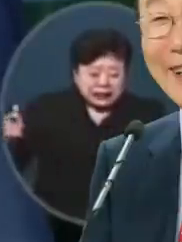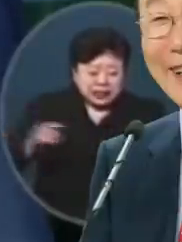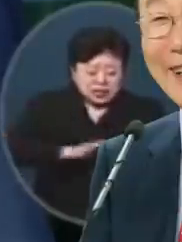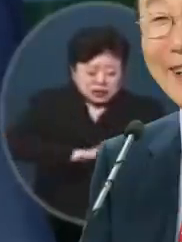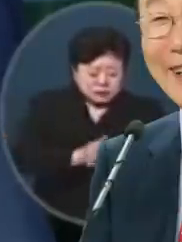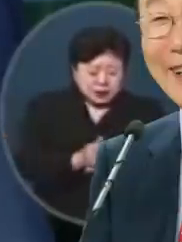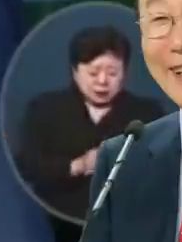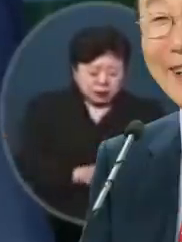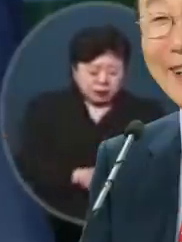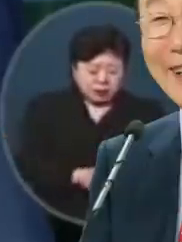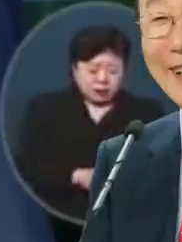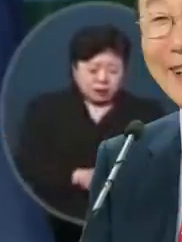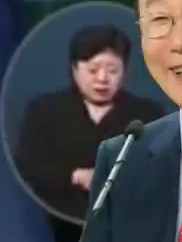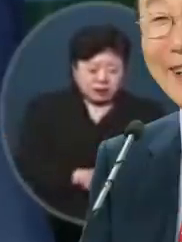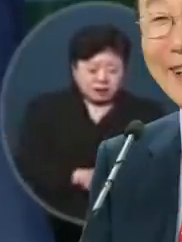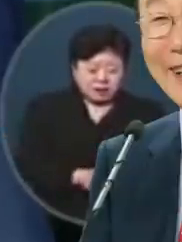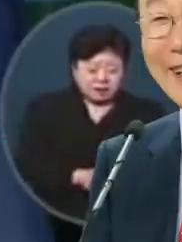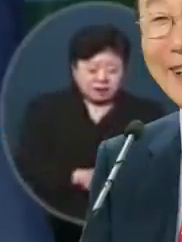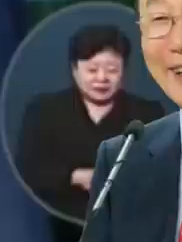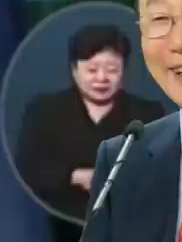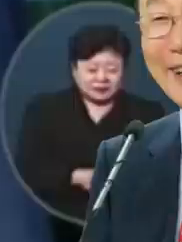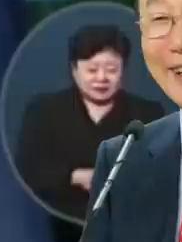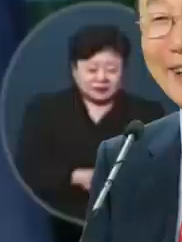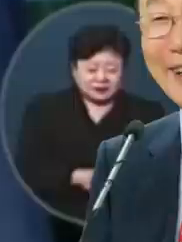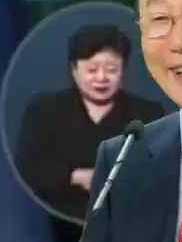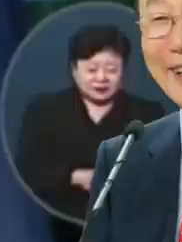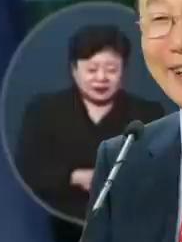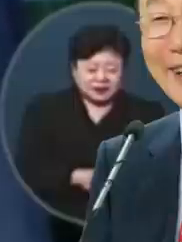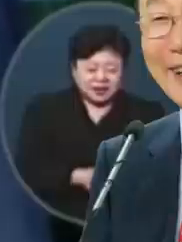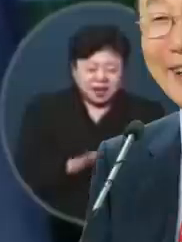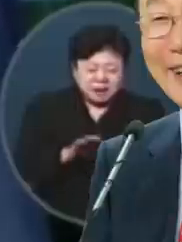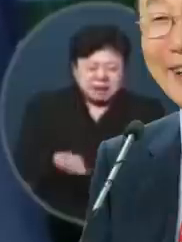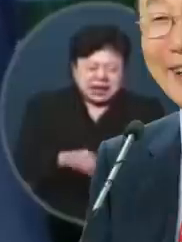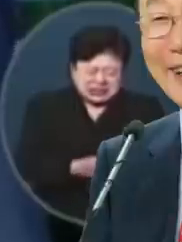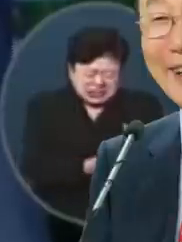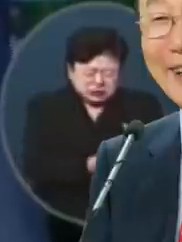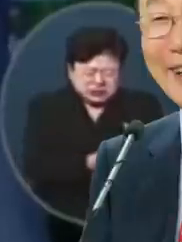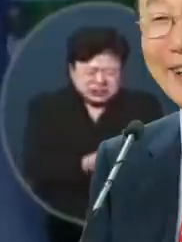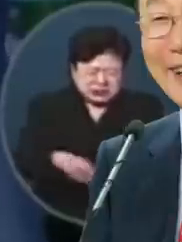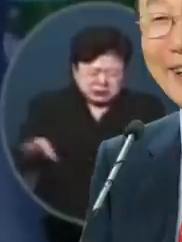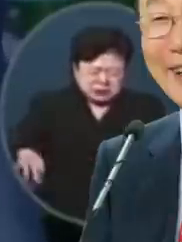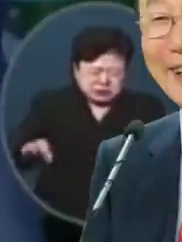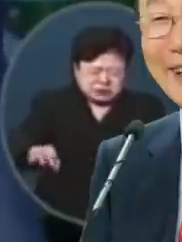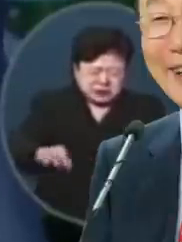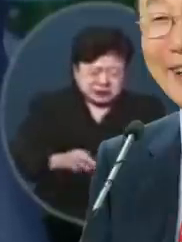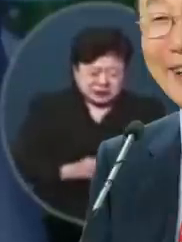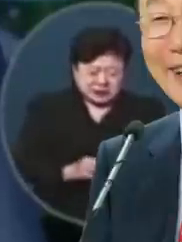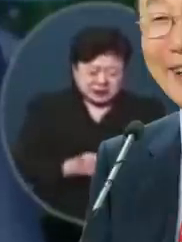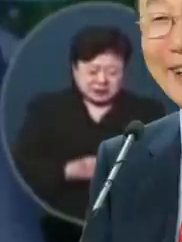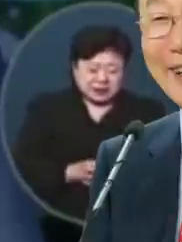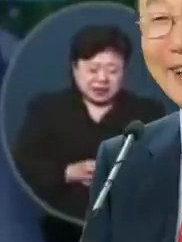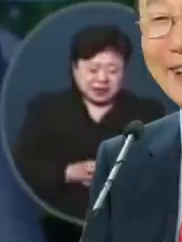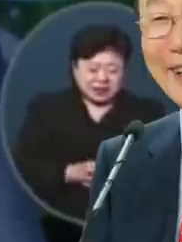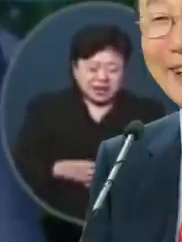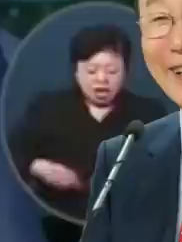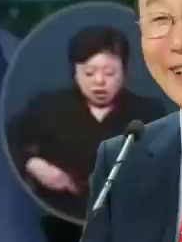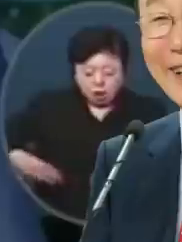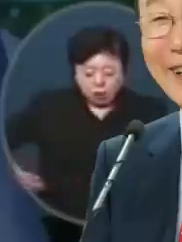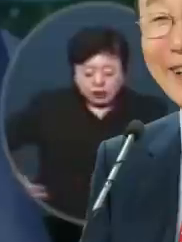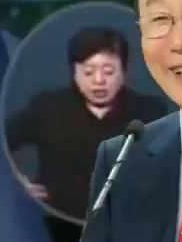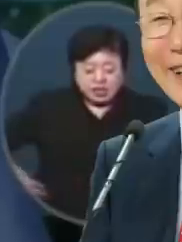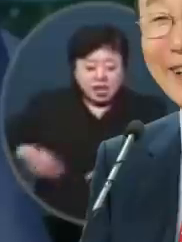있으니까 내 다 발 뒤꿈치가 무슨 잔소리 하느냐 그렇게 말할 수 있습니다. 아닙니다. 옆구리 뼈를